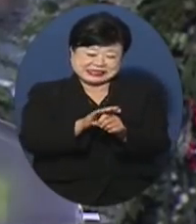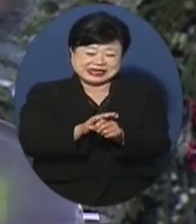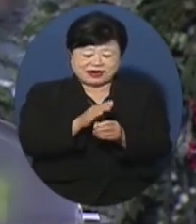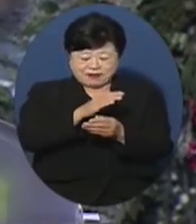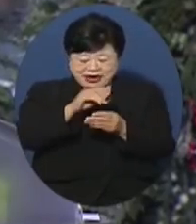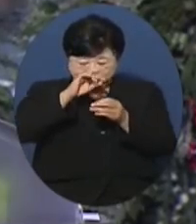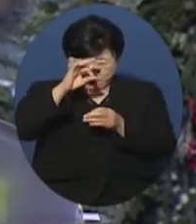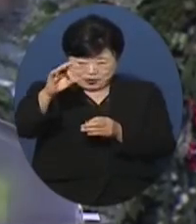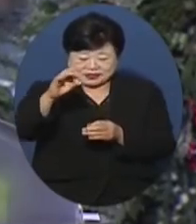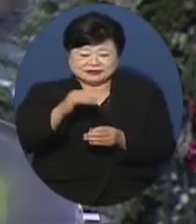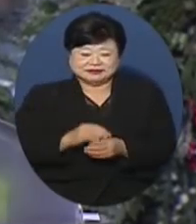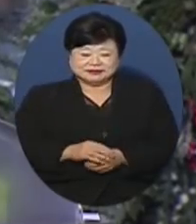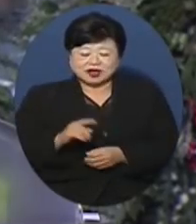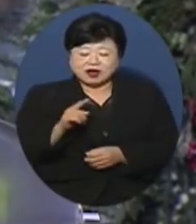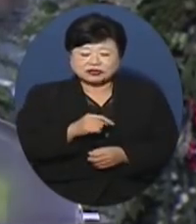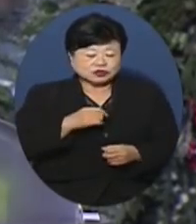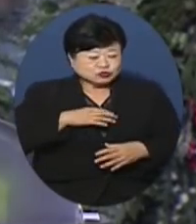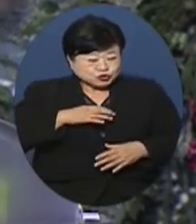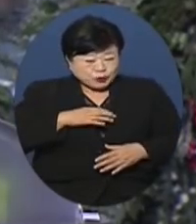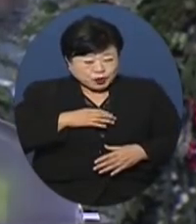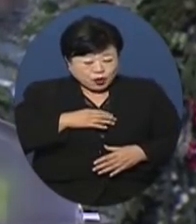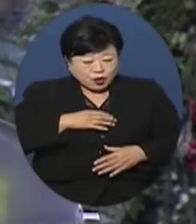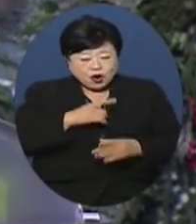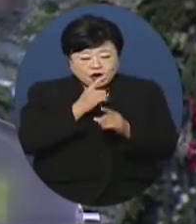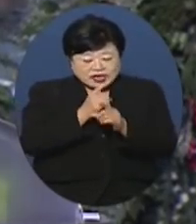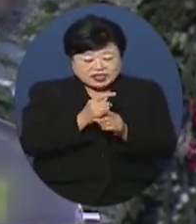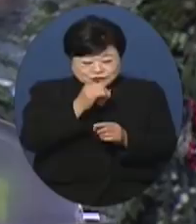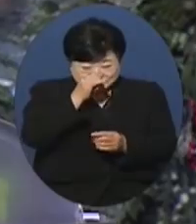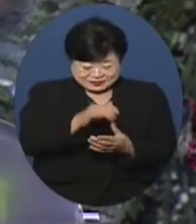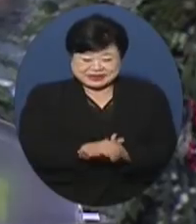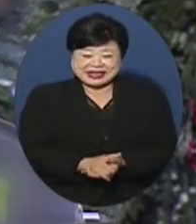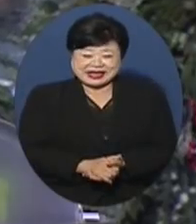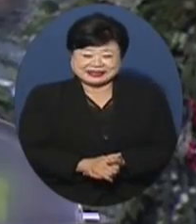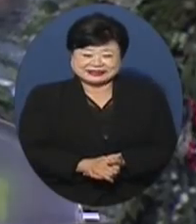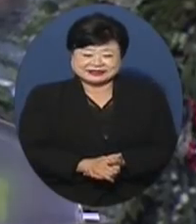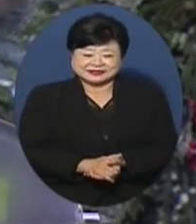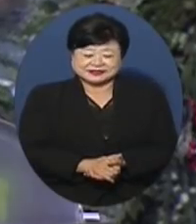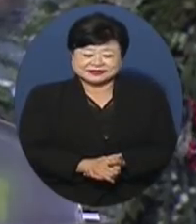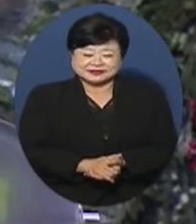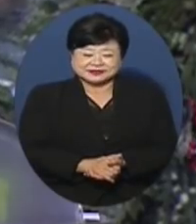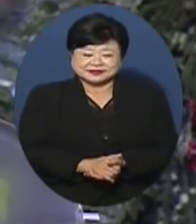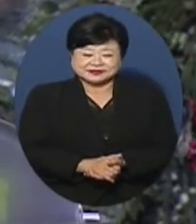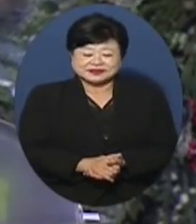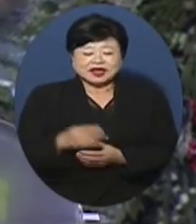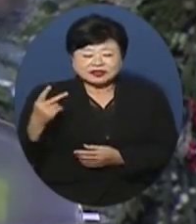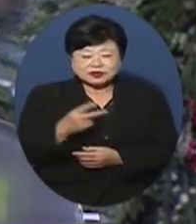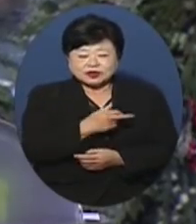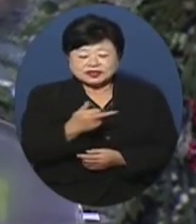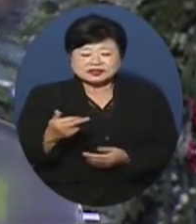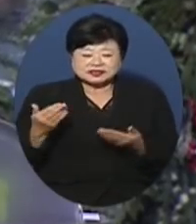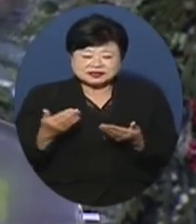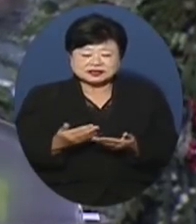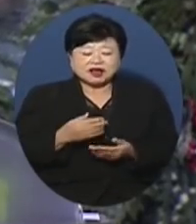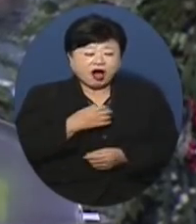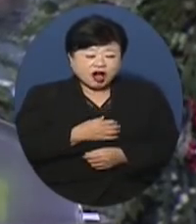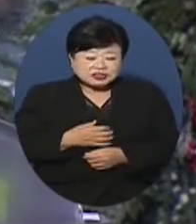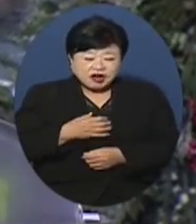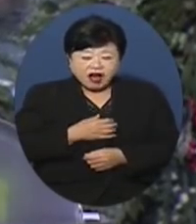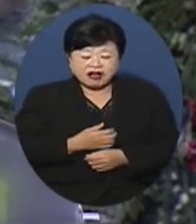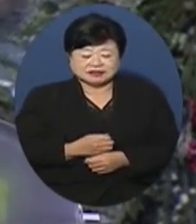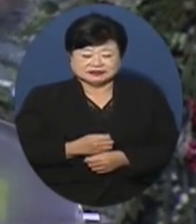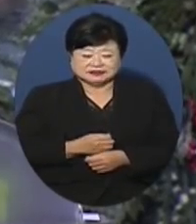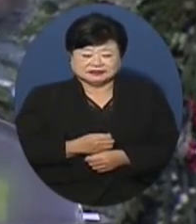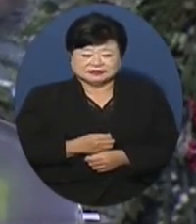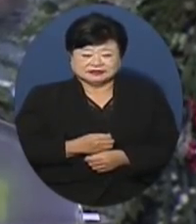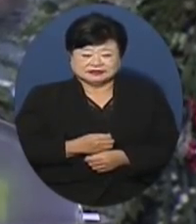바라보면 그 어떤 두려움도 이길 수가 있는 것입니다. 또 큰 걱정이